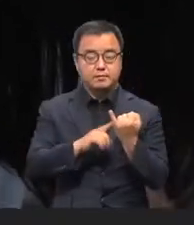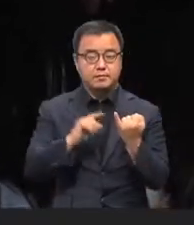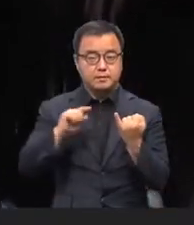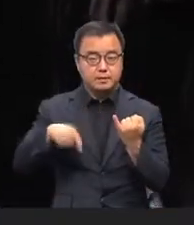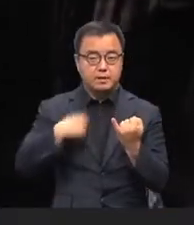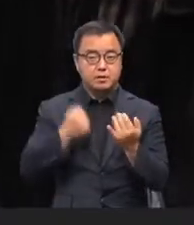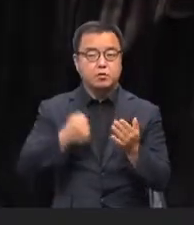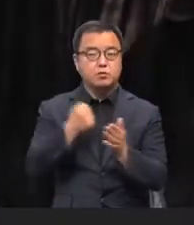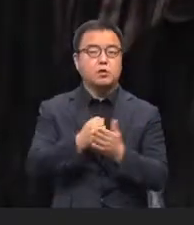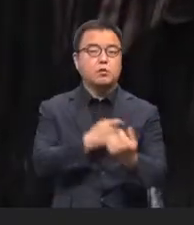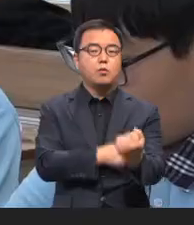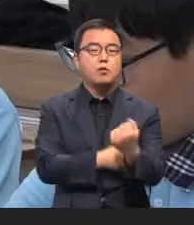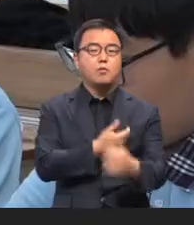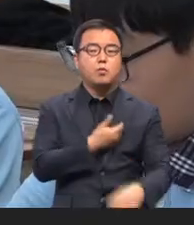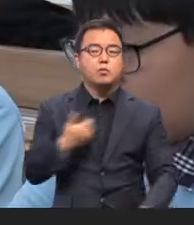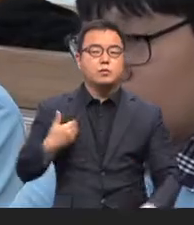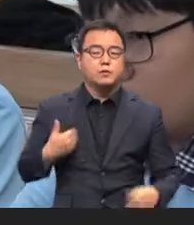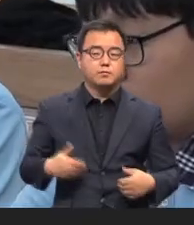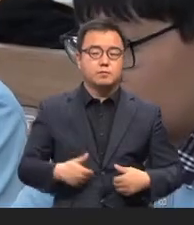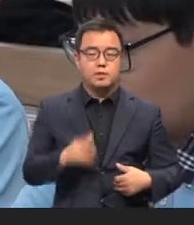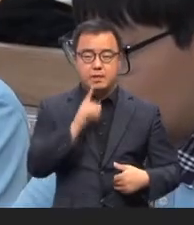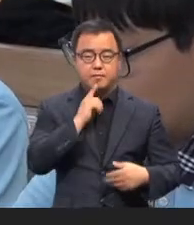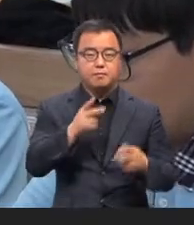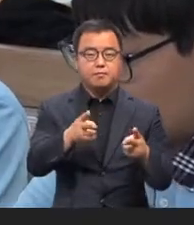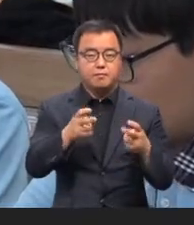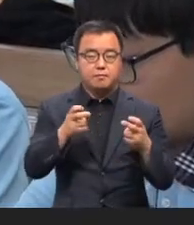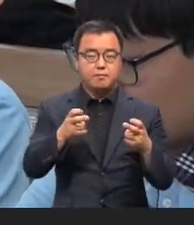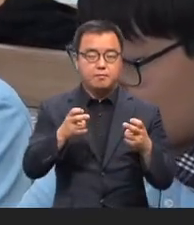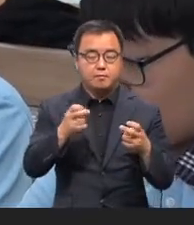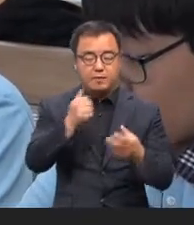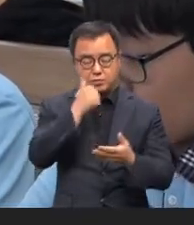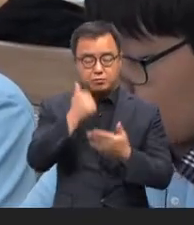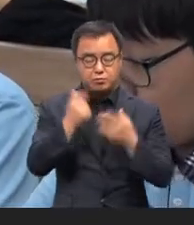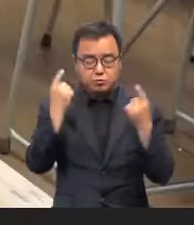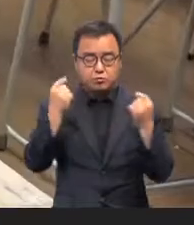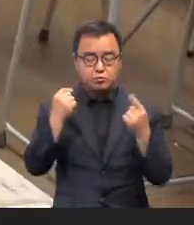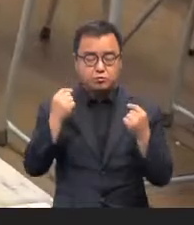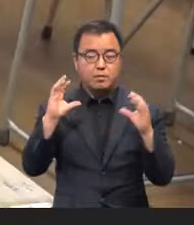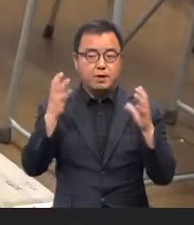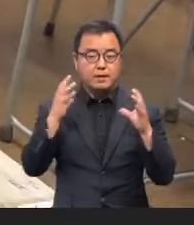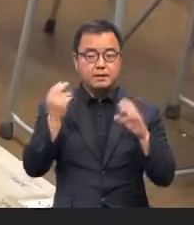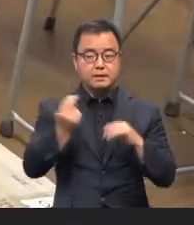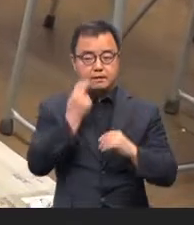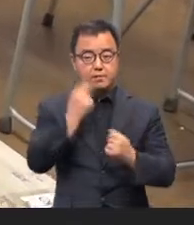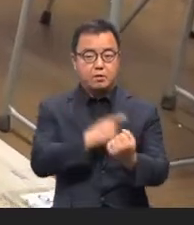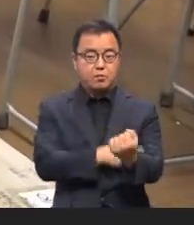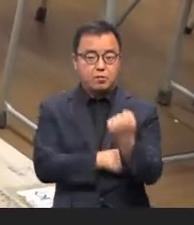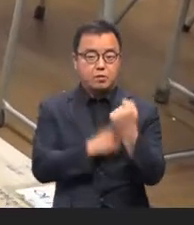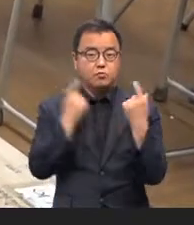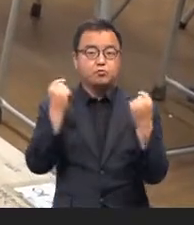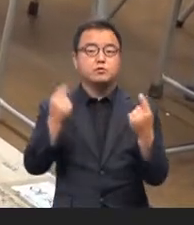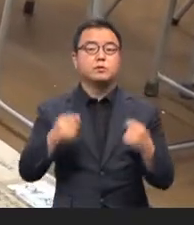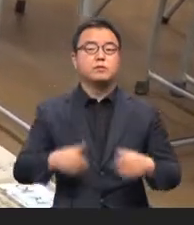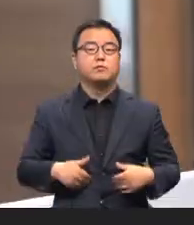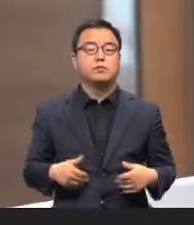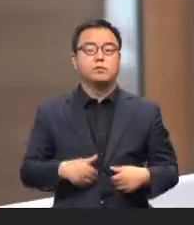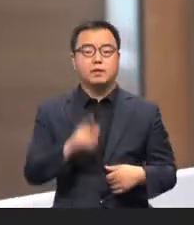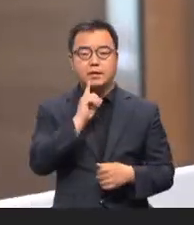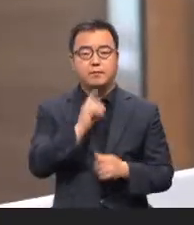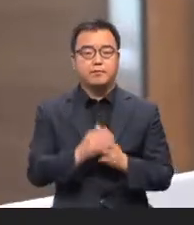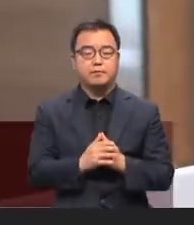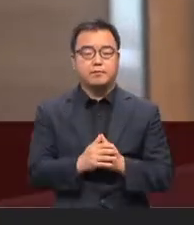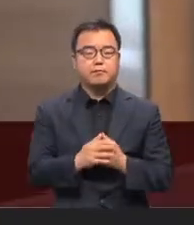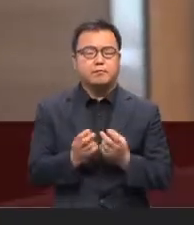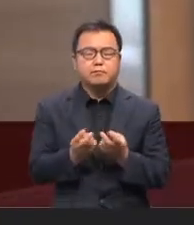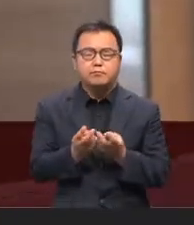찬성측 주장과 낙태죄를 유지해 태아의 생명권을 보호해야 한다는 반대측 주장이 팽팽하게 맞섭니다.